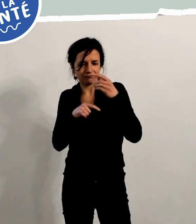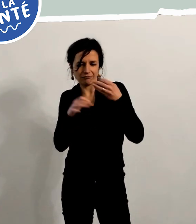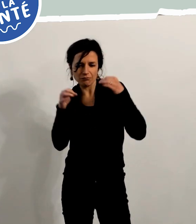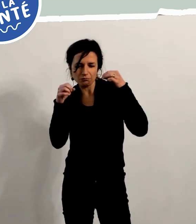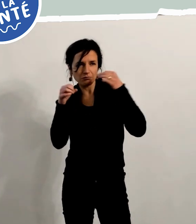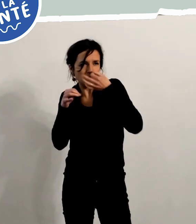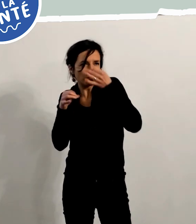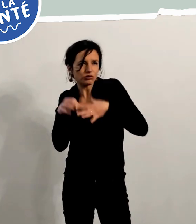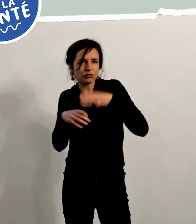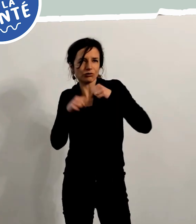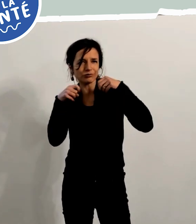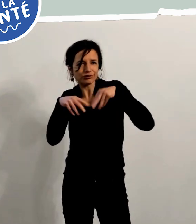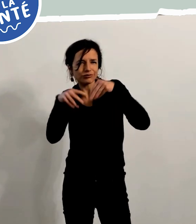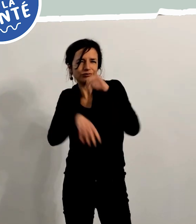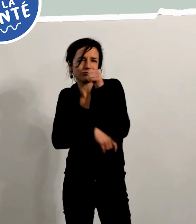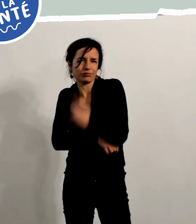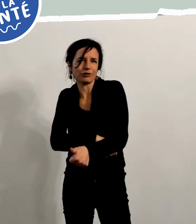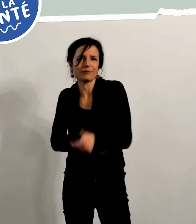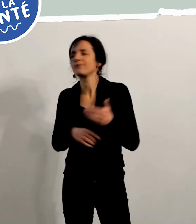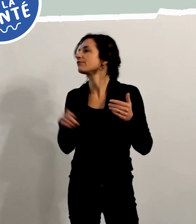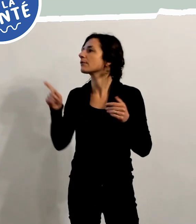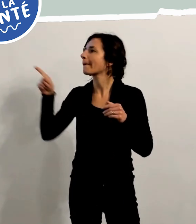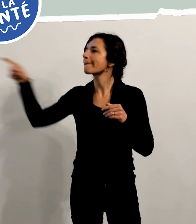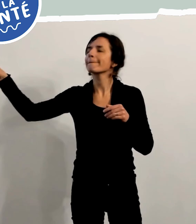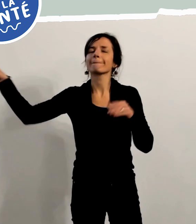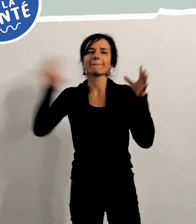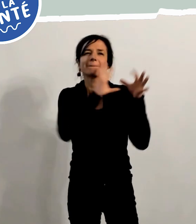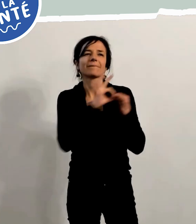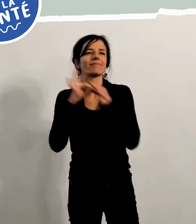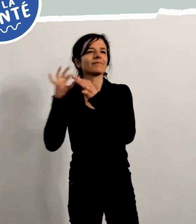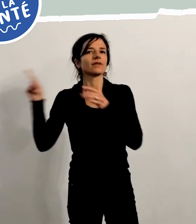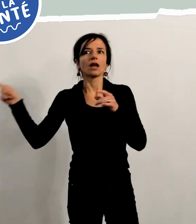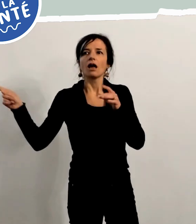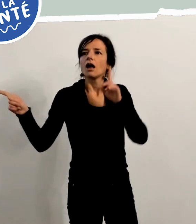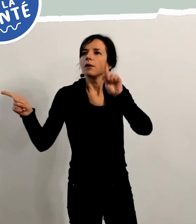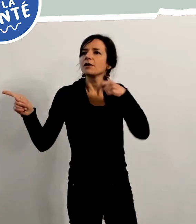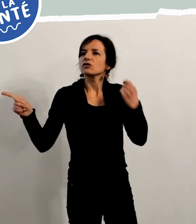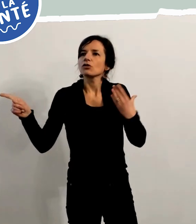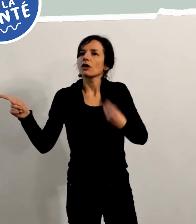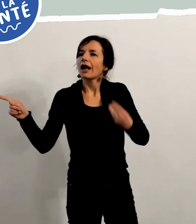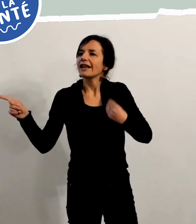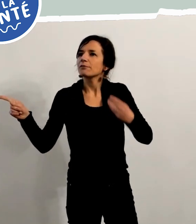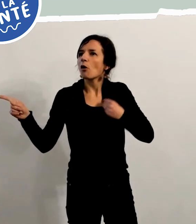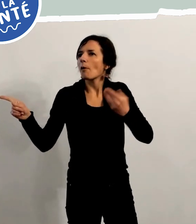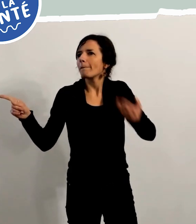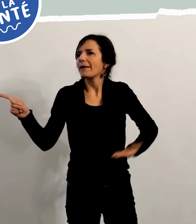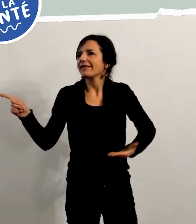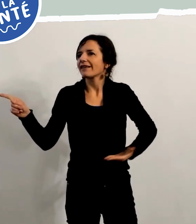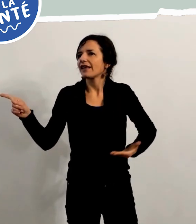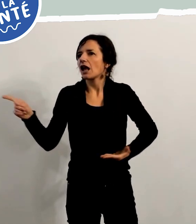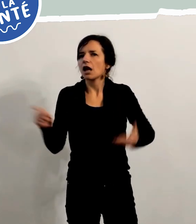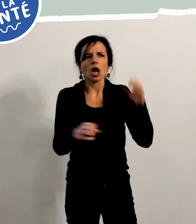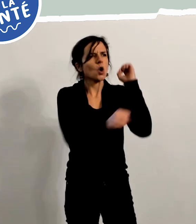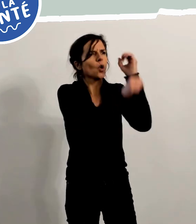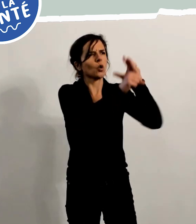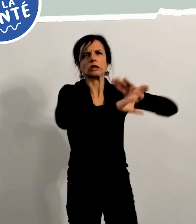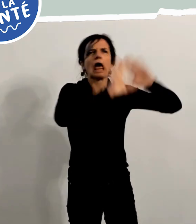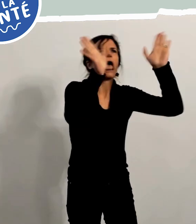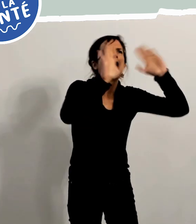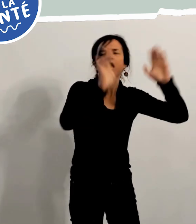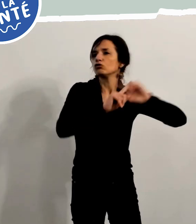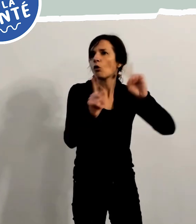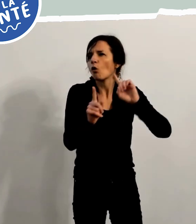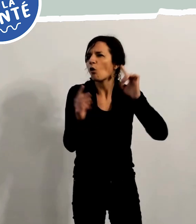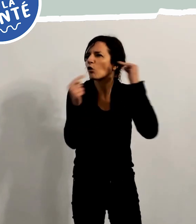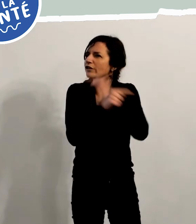Mais oui, l'idée c'est pas d'aller contre l'allaitement maternel. Hein. L'idée, c'est bien sûr l'allaitement maternel, il est